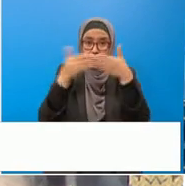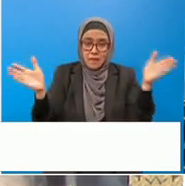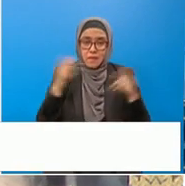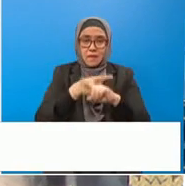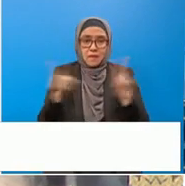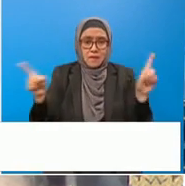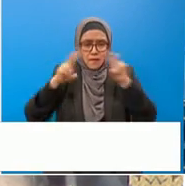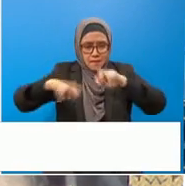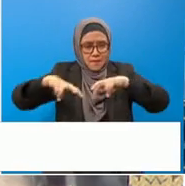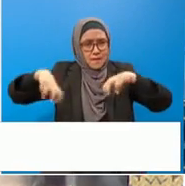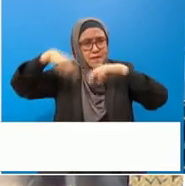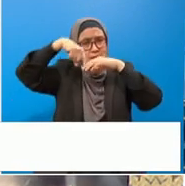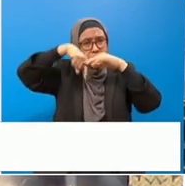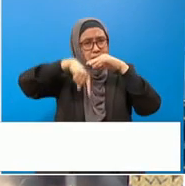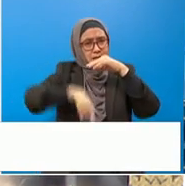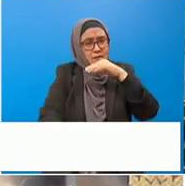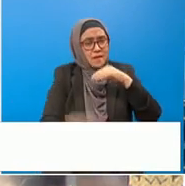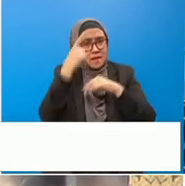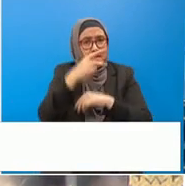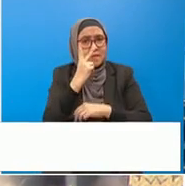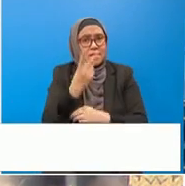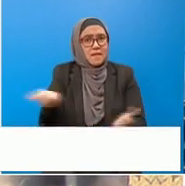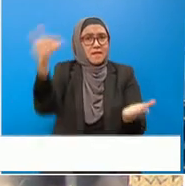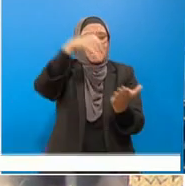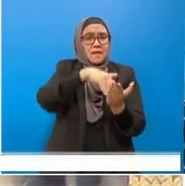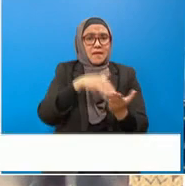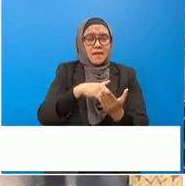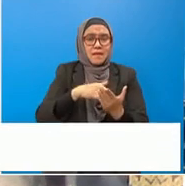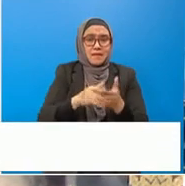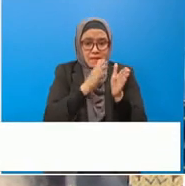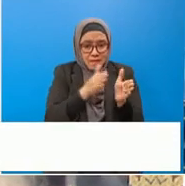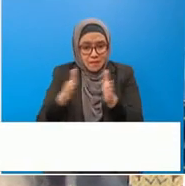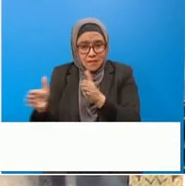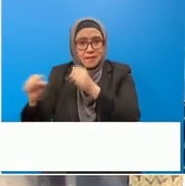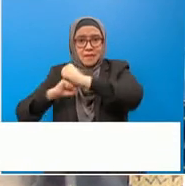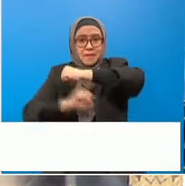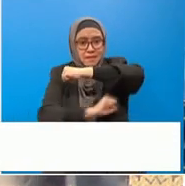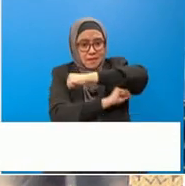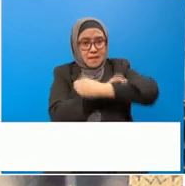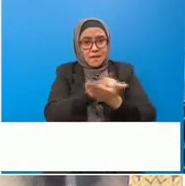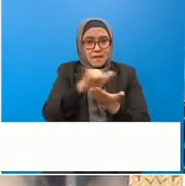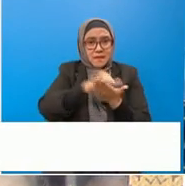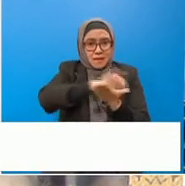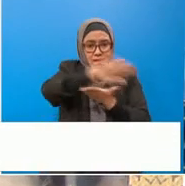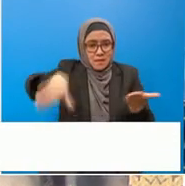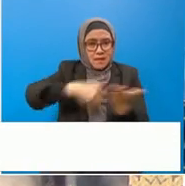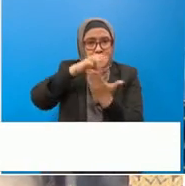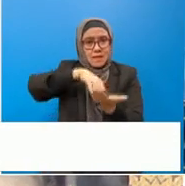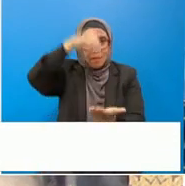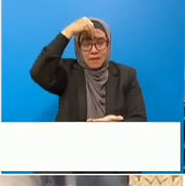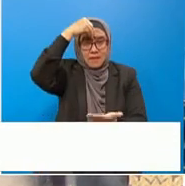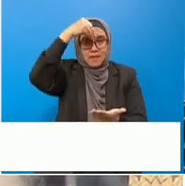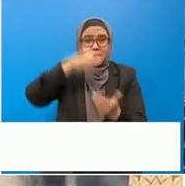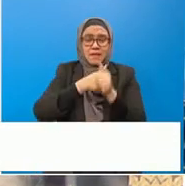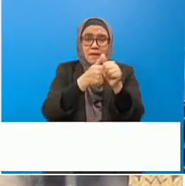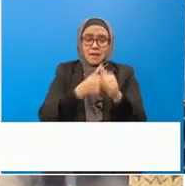mendalam akan dijalankan untuk melihat semula struktur yuran keseluruhan pengajian berdasarkan kepada dapatan